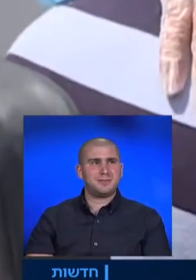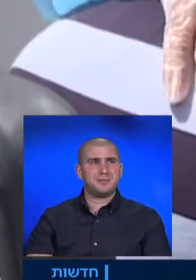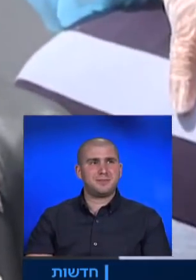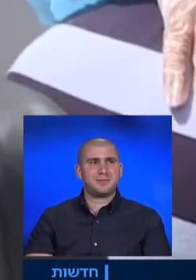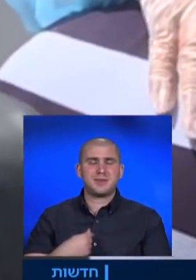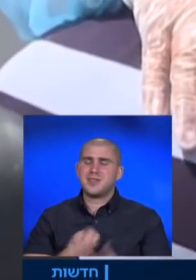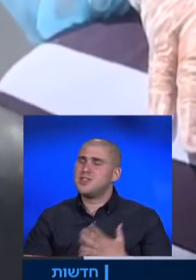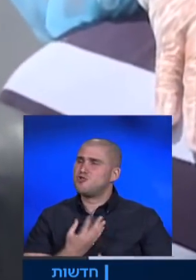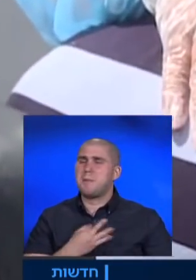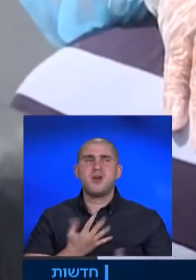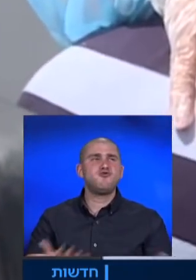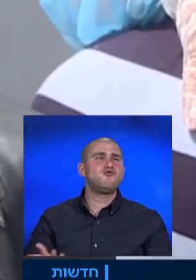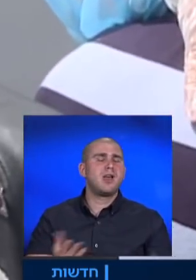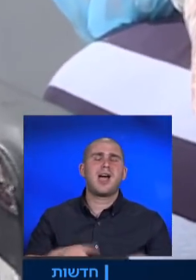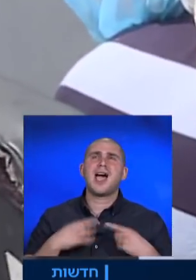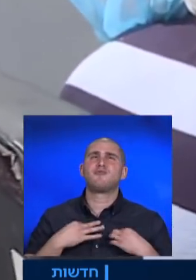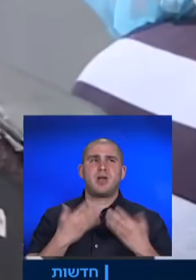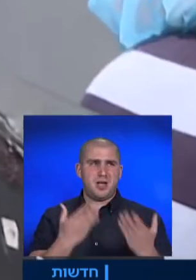שלי, החיים שלי אתה.